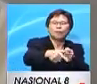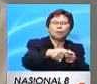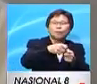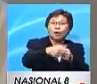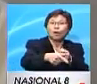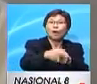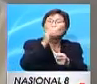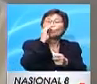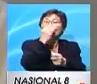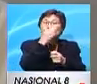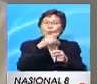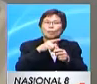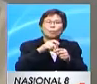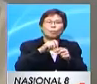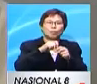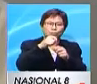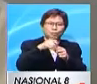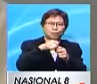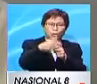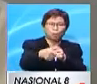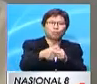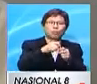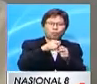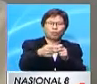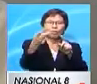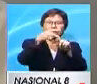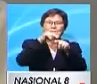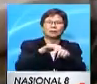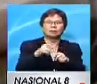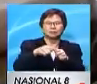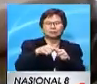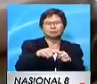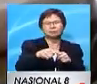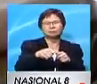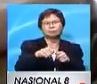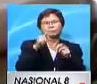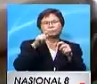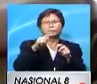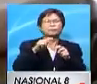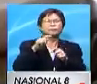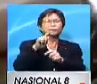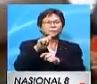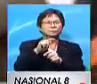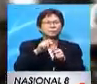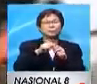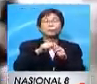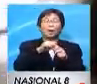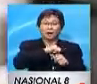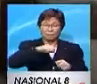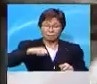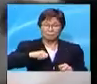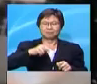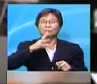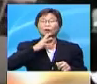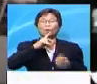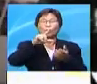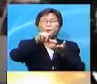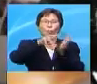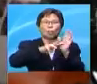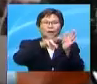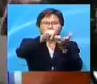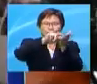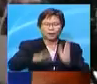pulangan yang kompetitif kepada deposit Beliau berkata demikian kepada wakil media